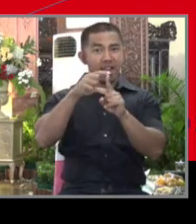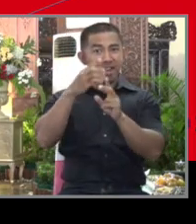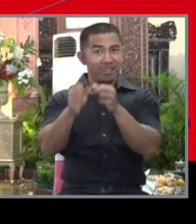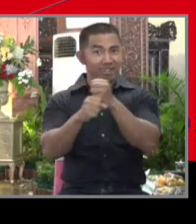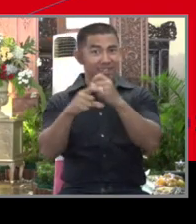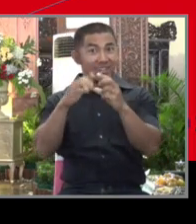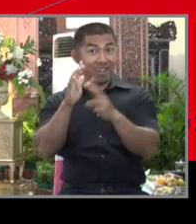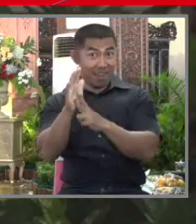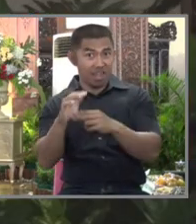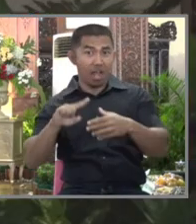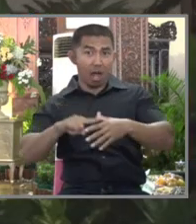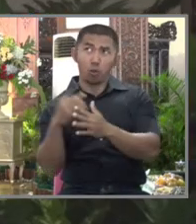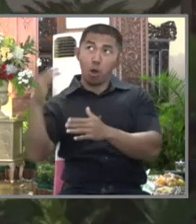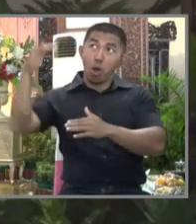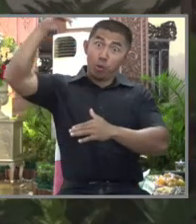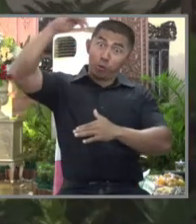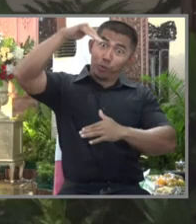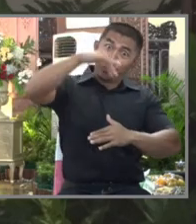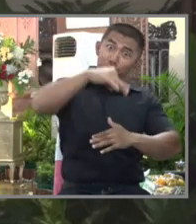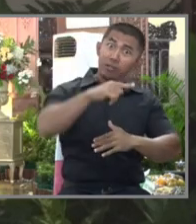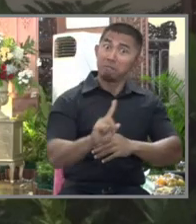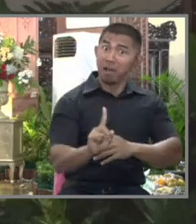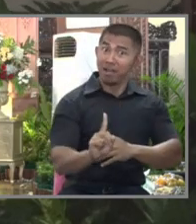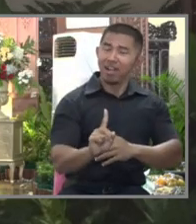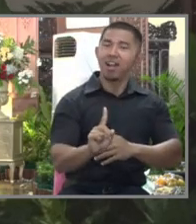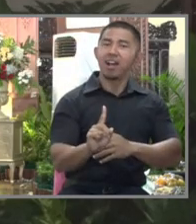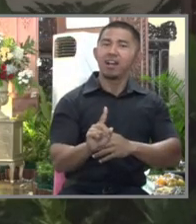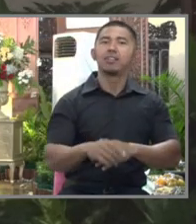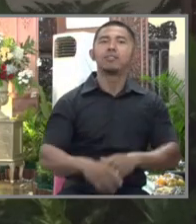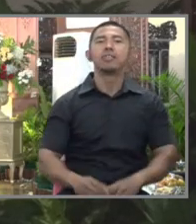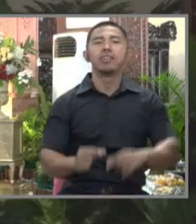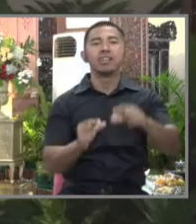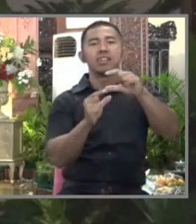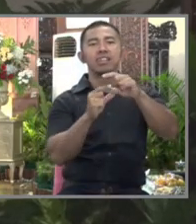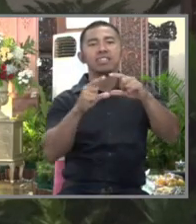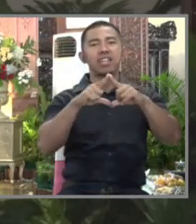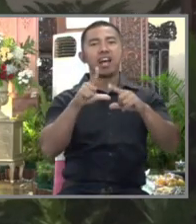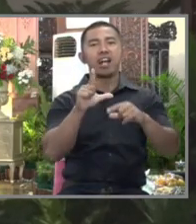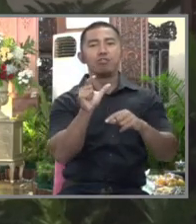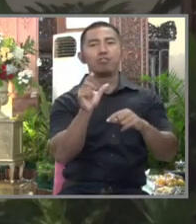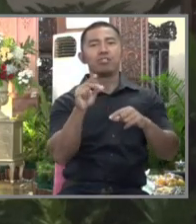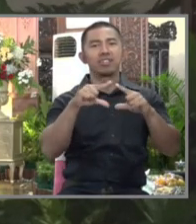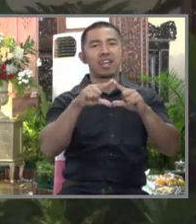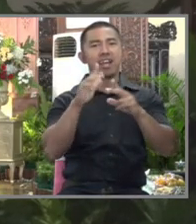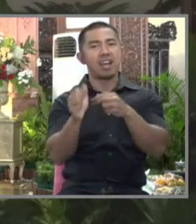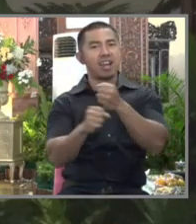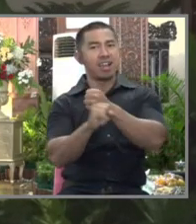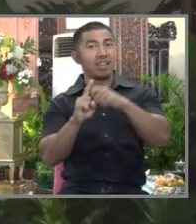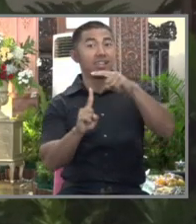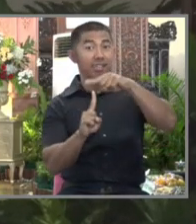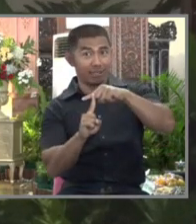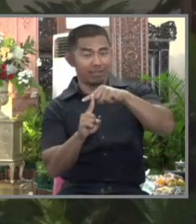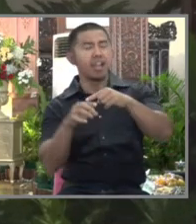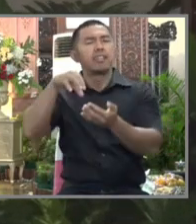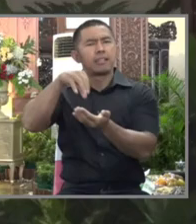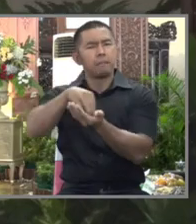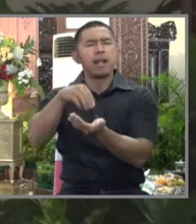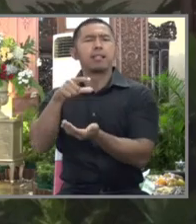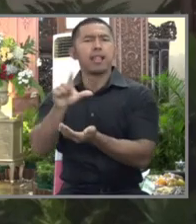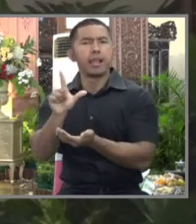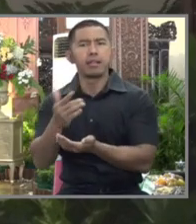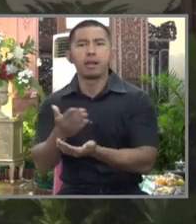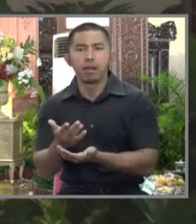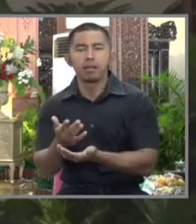air terjun, Pak, yaitu air terjun Songgolangit. Dan beberapa tempat lagi termasuk